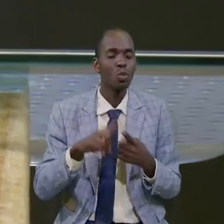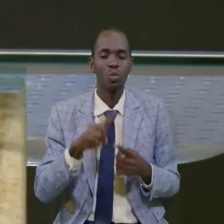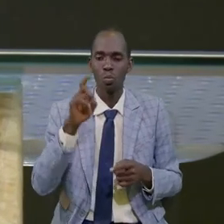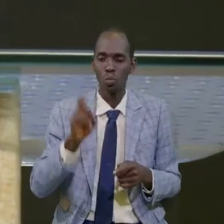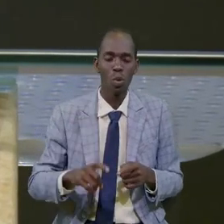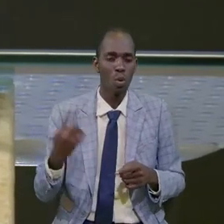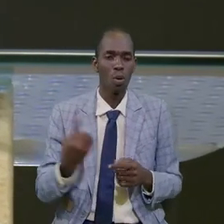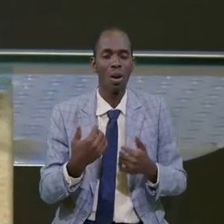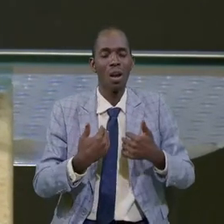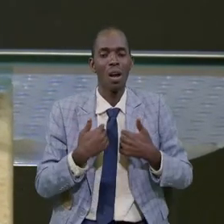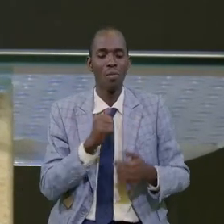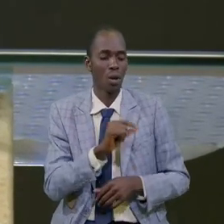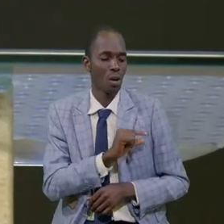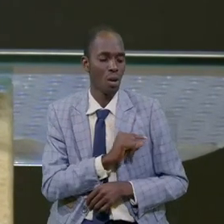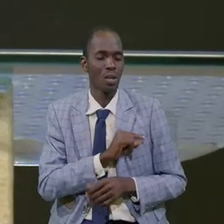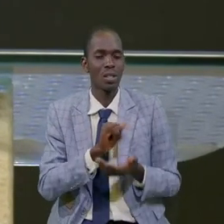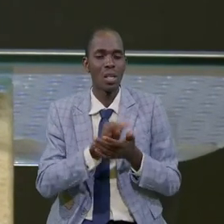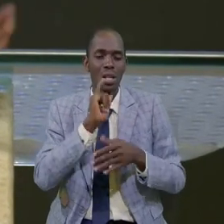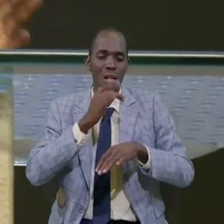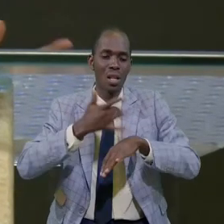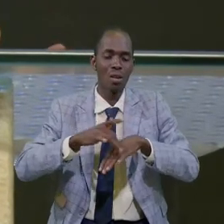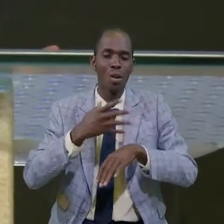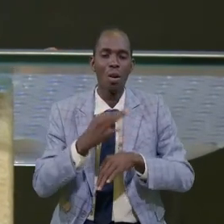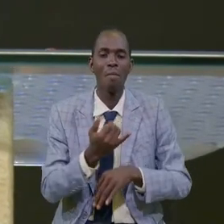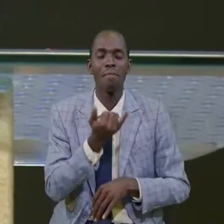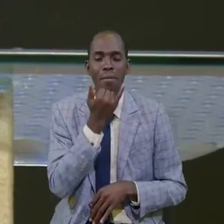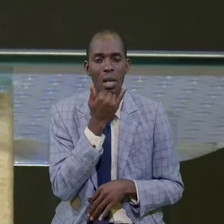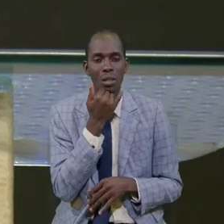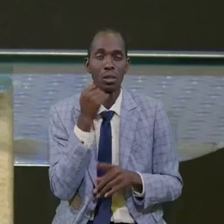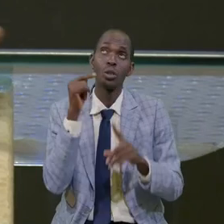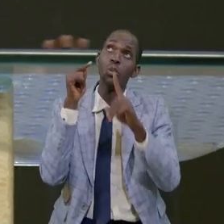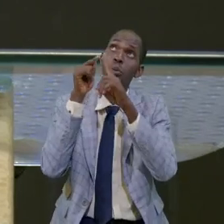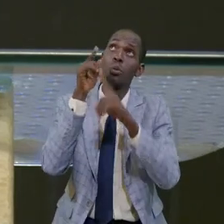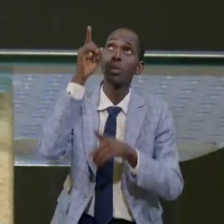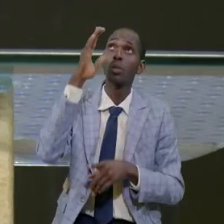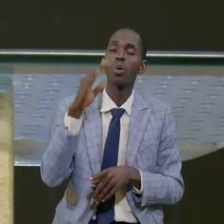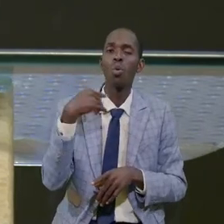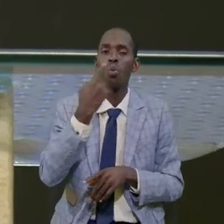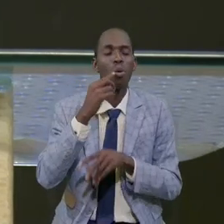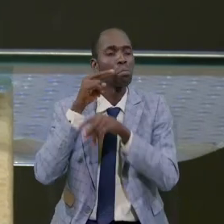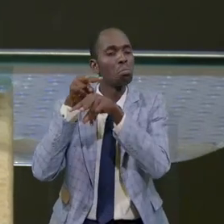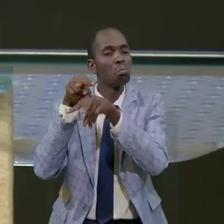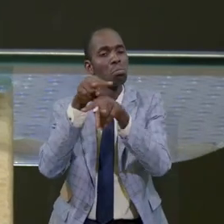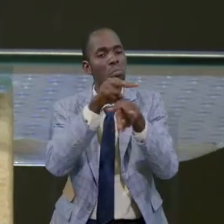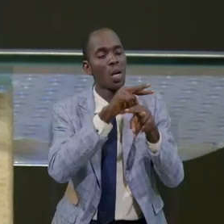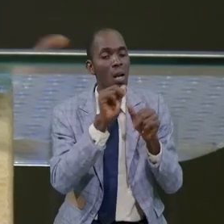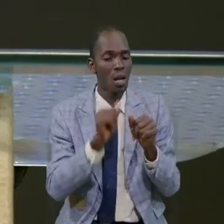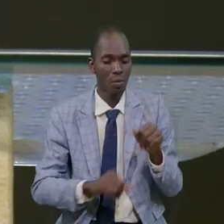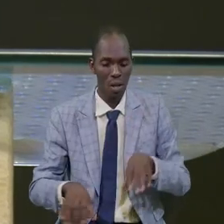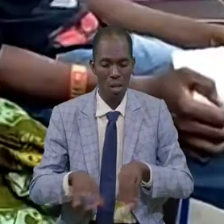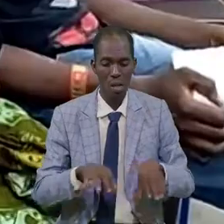conscience sans reproche devant Dieu et devant Dieu qui voit toute